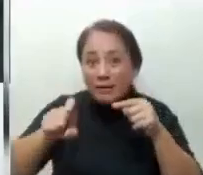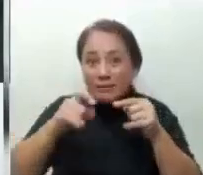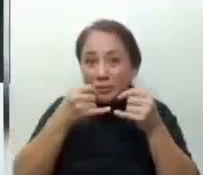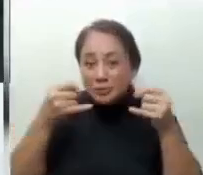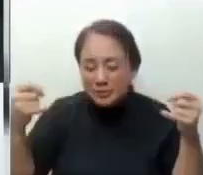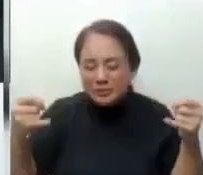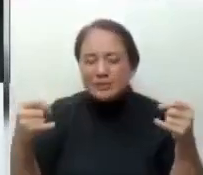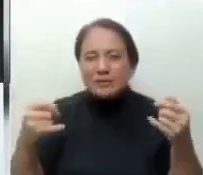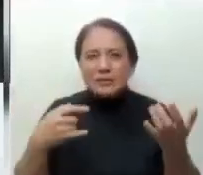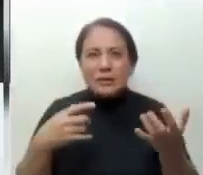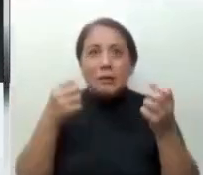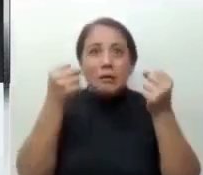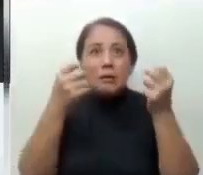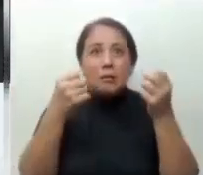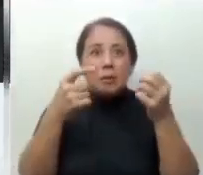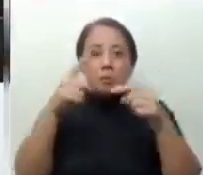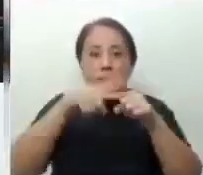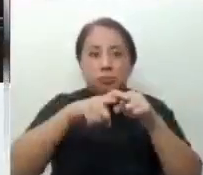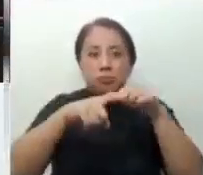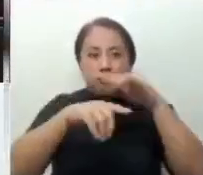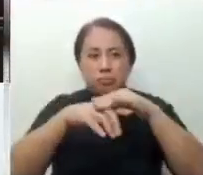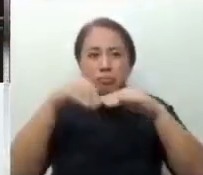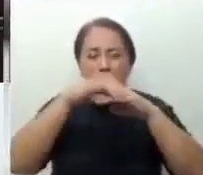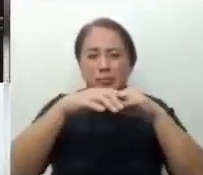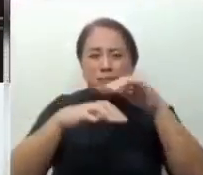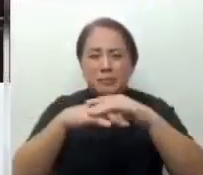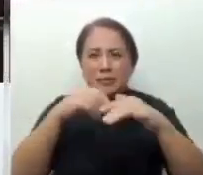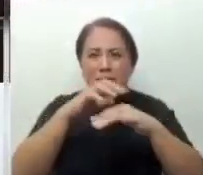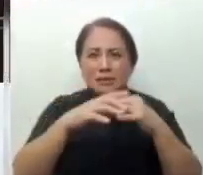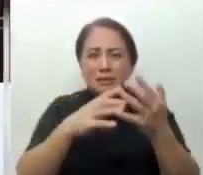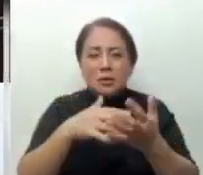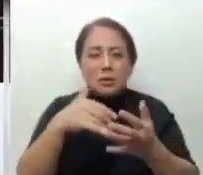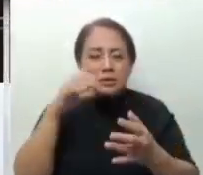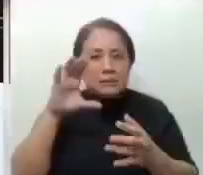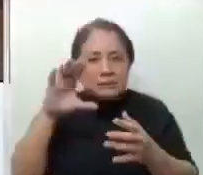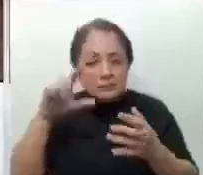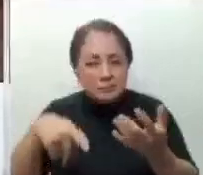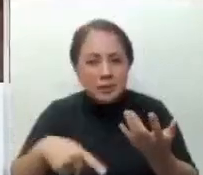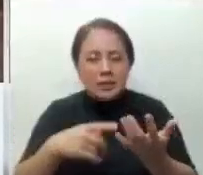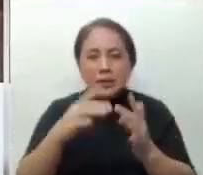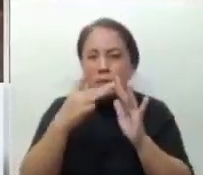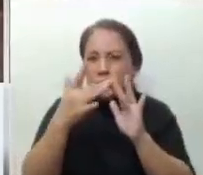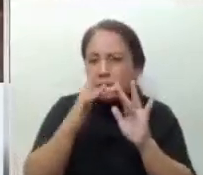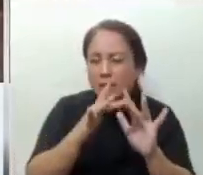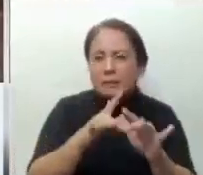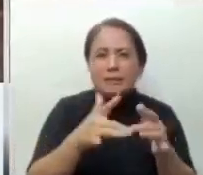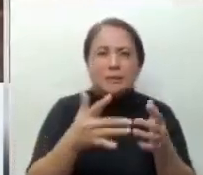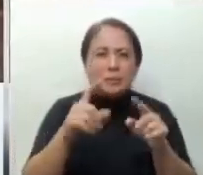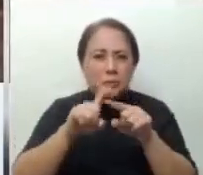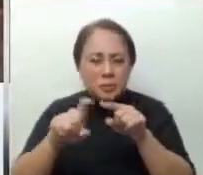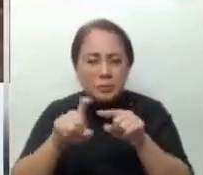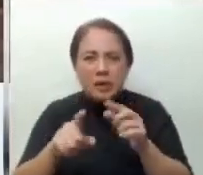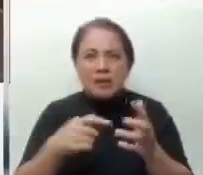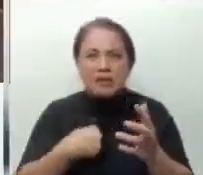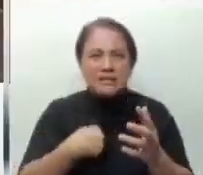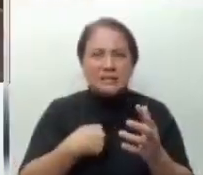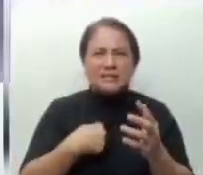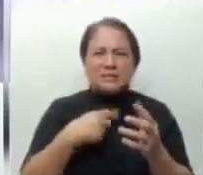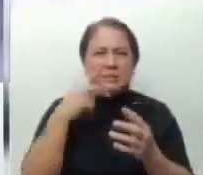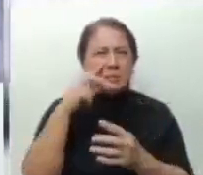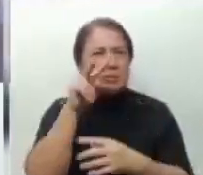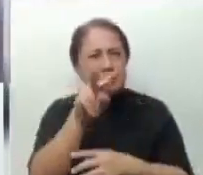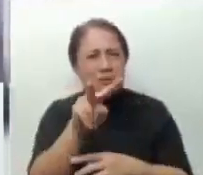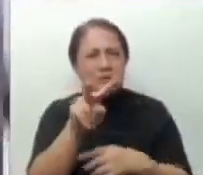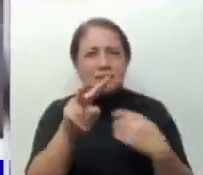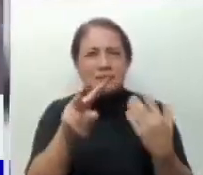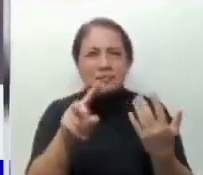mga magkakapatong na kawad ng kuryente, telepono, internet at iba pa, sino ba naman ang hindi makakapansin sa mga ito? Talagang